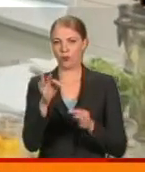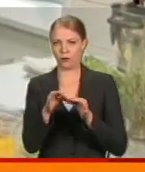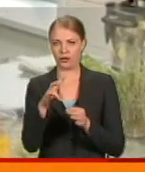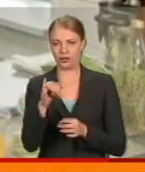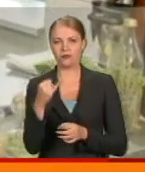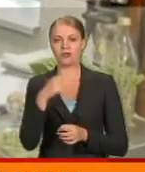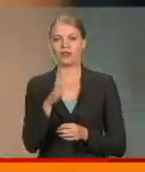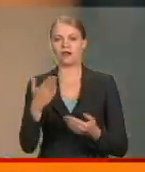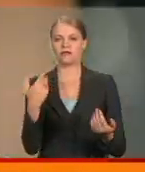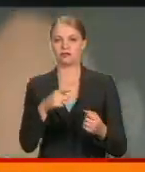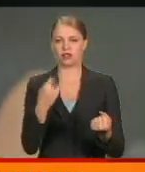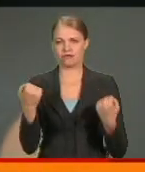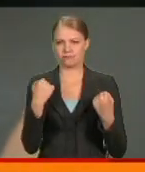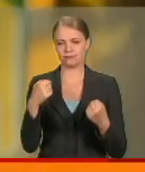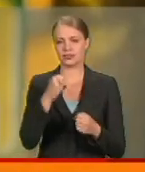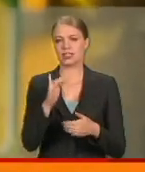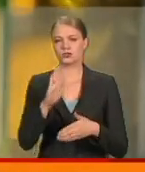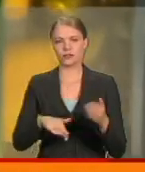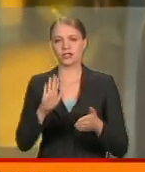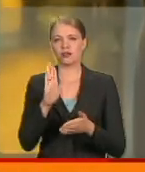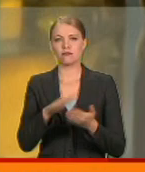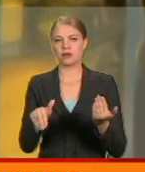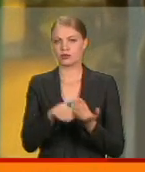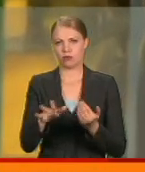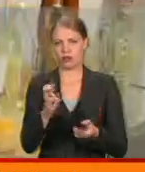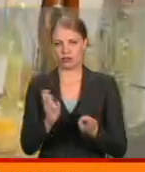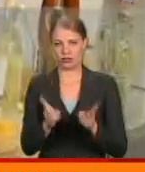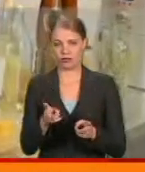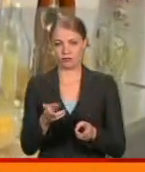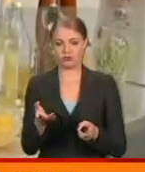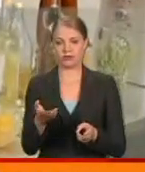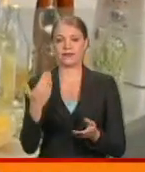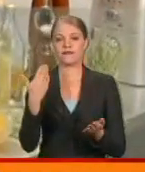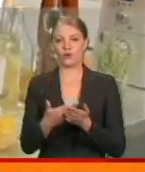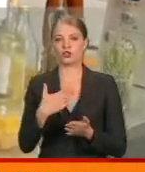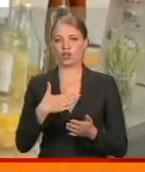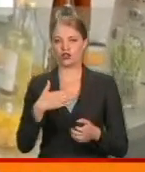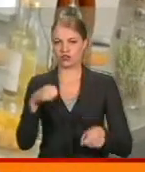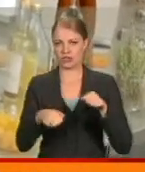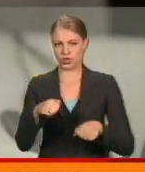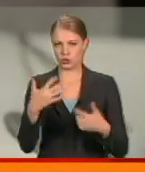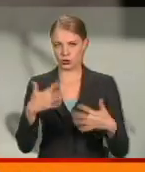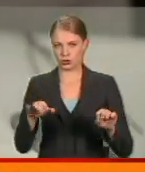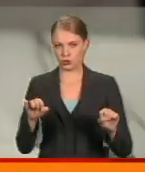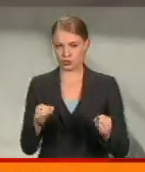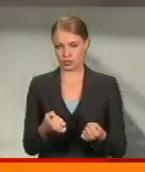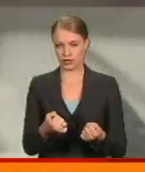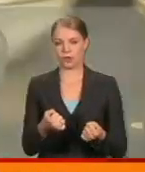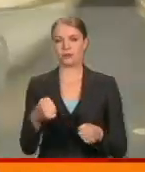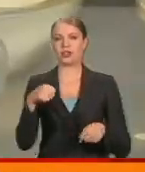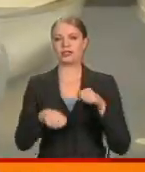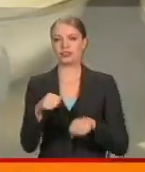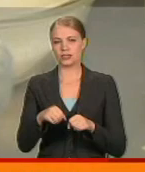Вправна на гімнастичному килимі та цілковито безпорадна на кухні. От наше тісто вже остило.